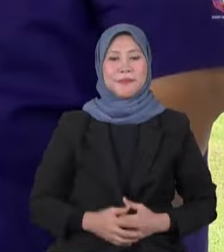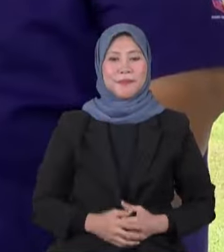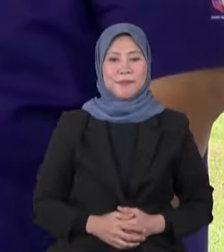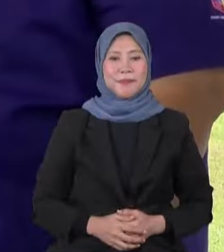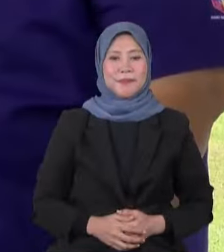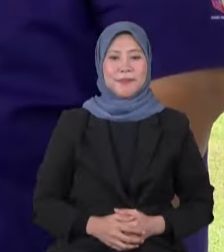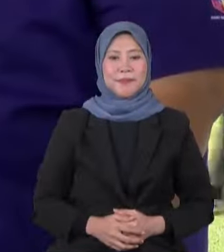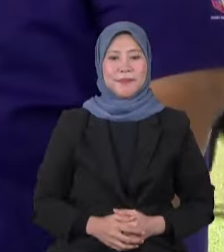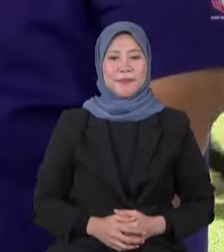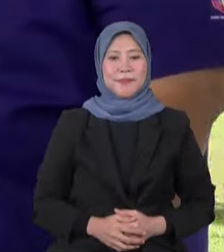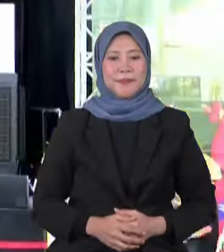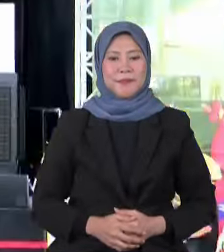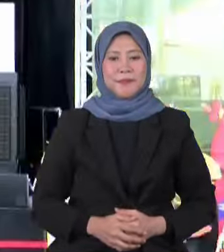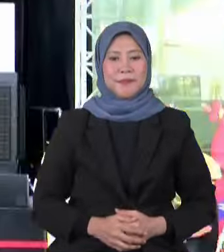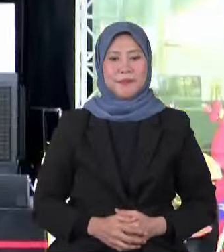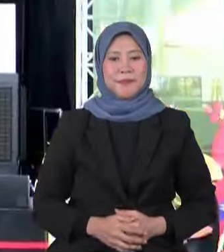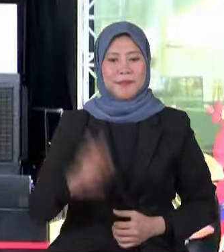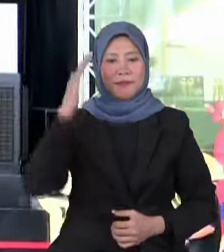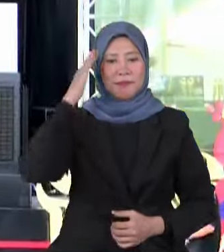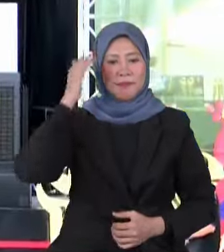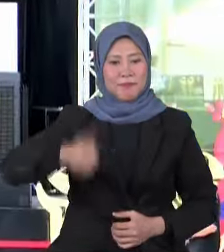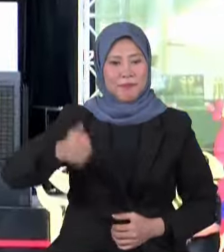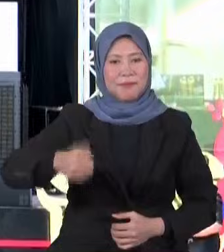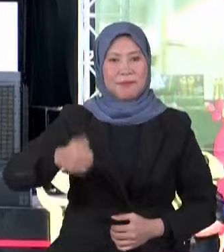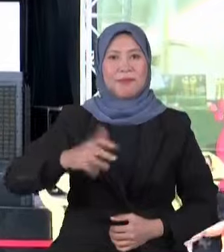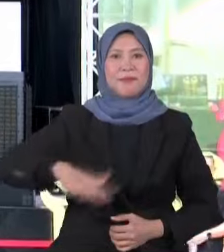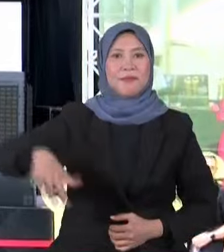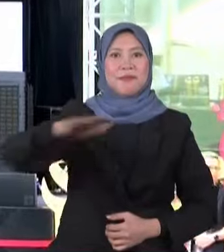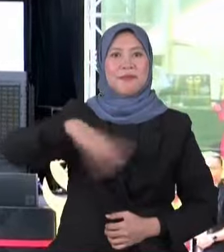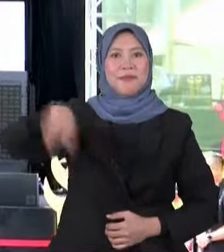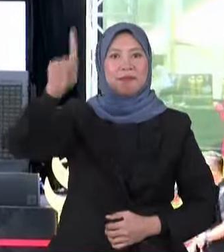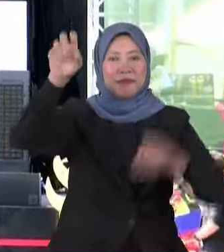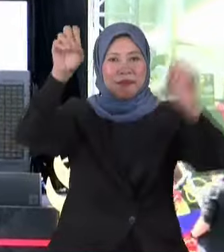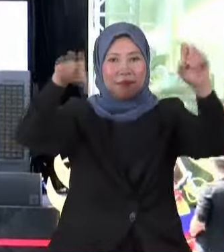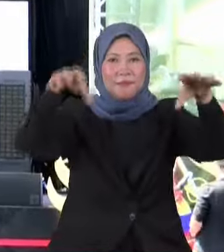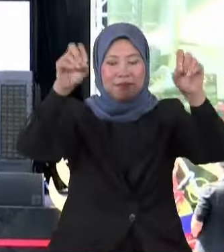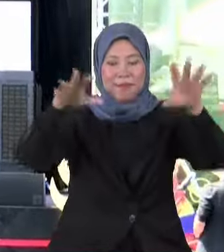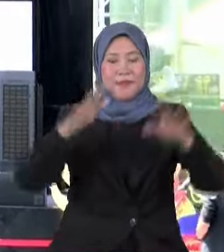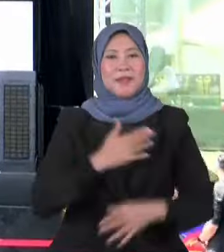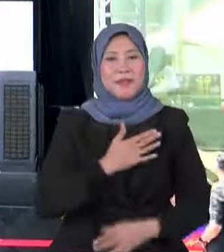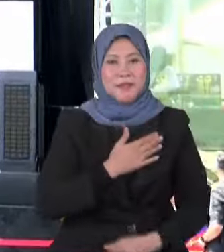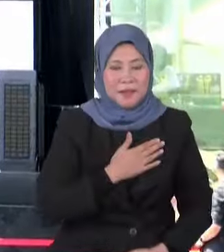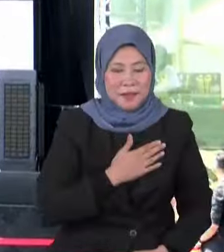Assalamualaikum warahmatullahi wabarakatuh dan salam sejahtera.